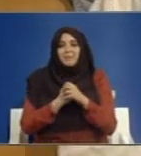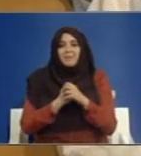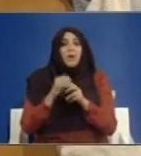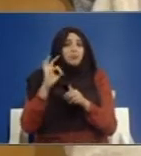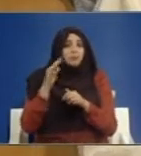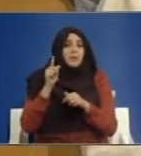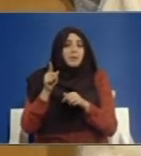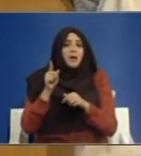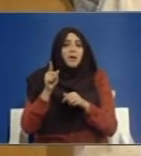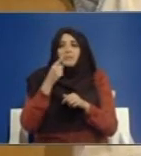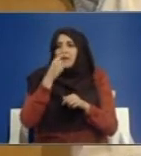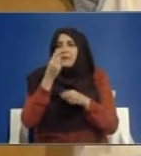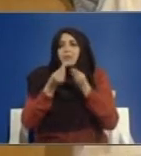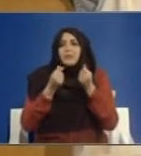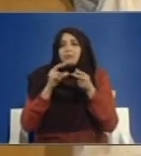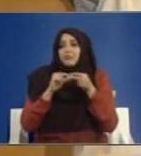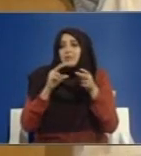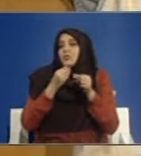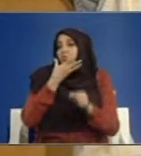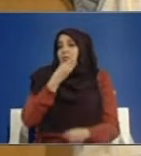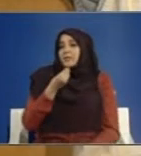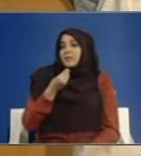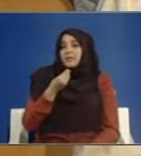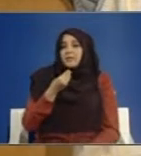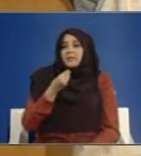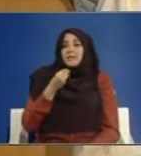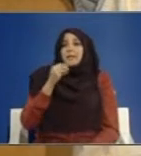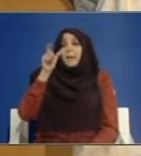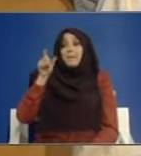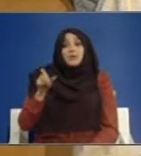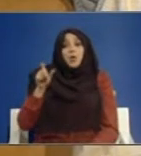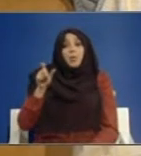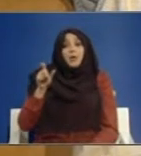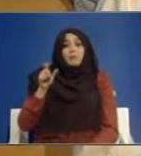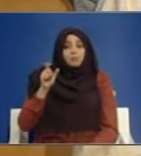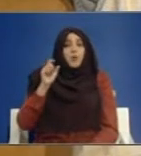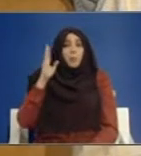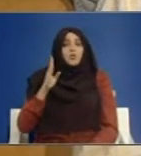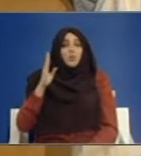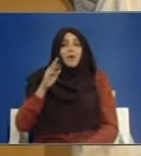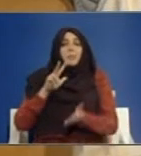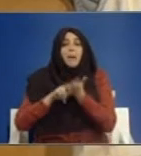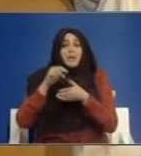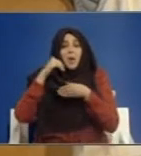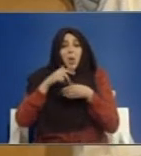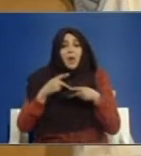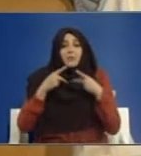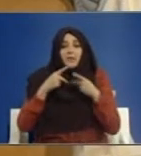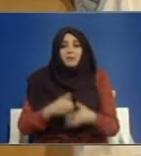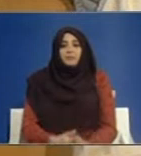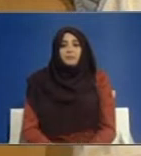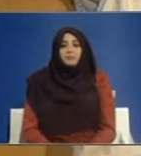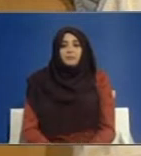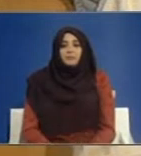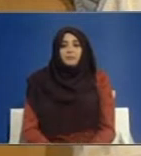هذه المعاني كلها معاني جميلة، يحتاج الإنسان إن أن يتمثلها في حياته، يتمثلها، يطبقها،